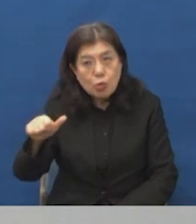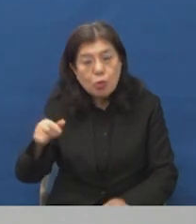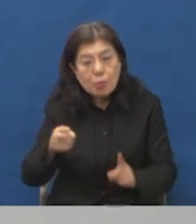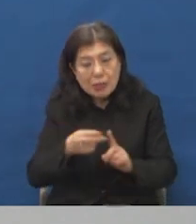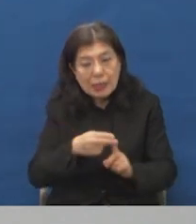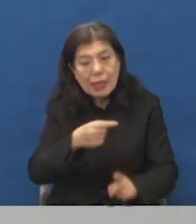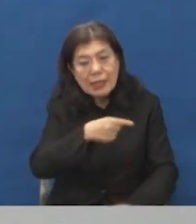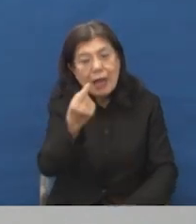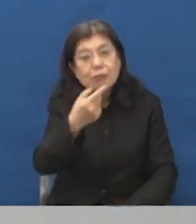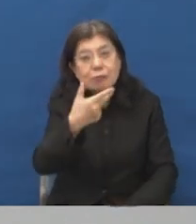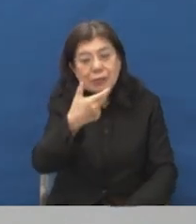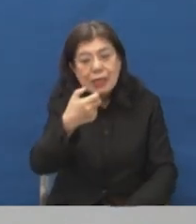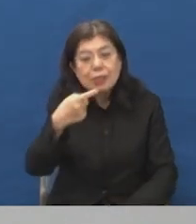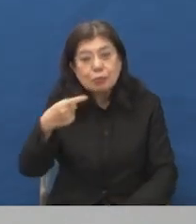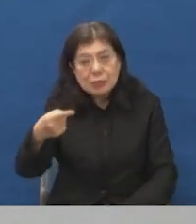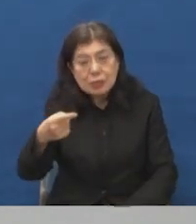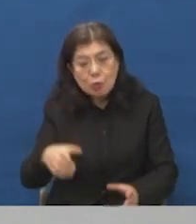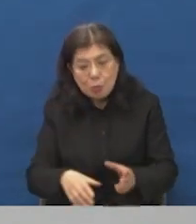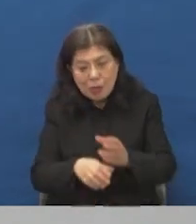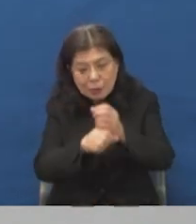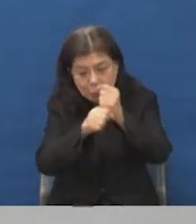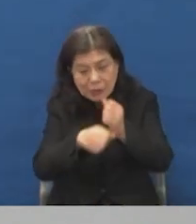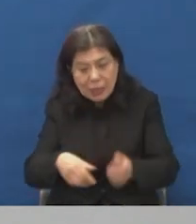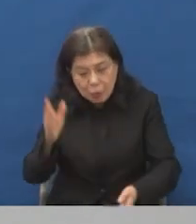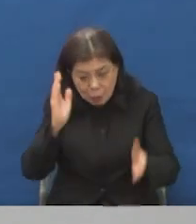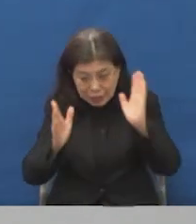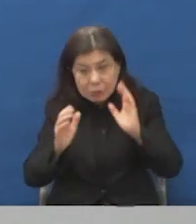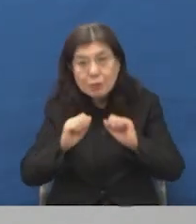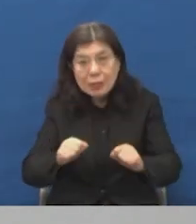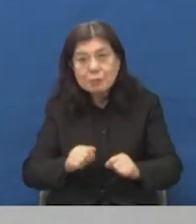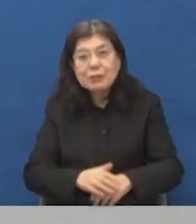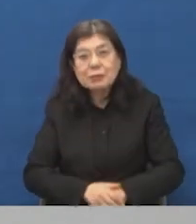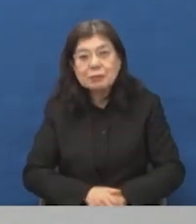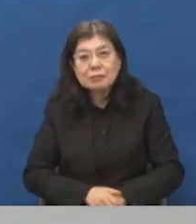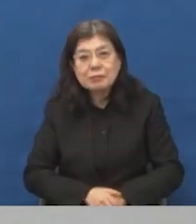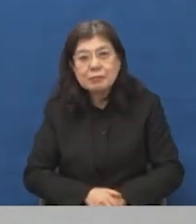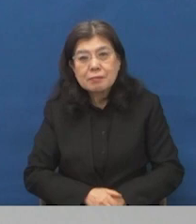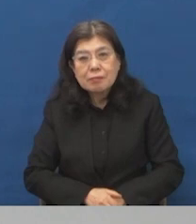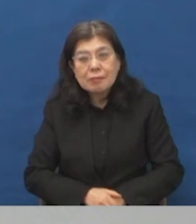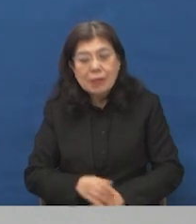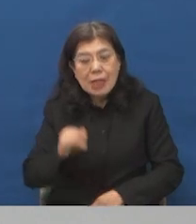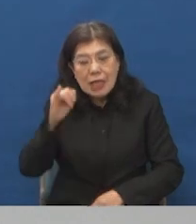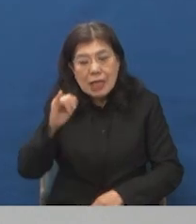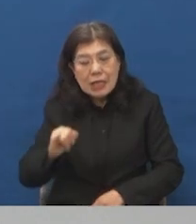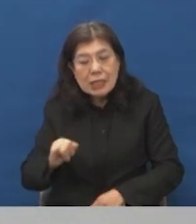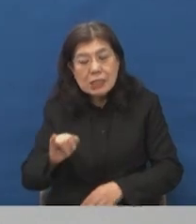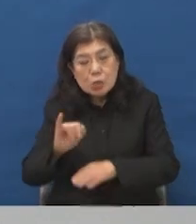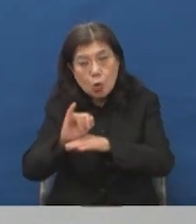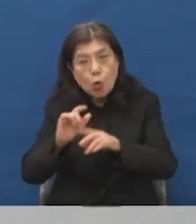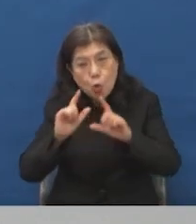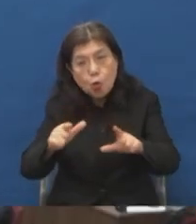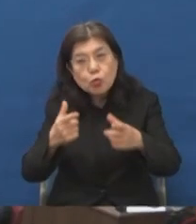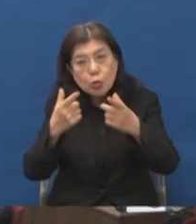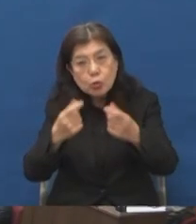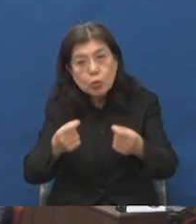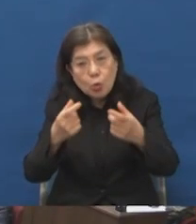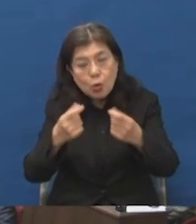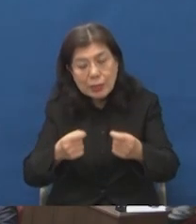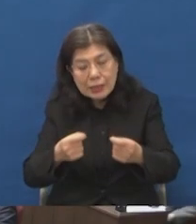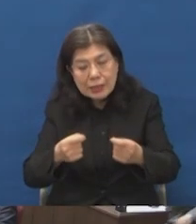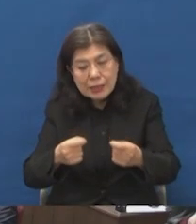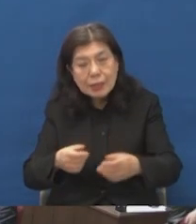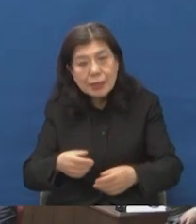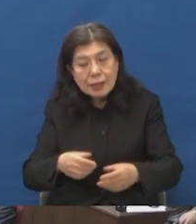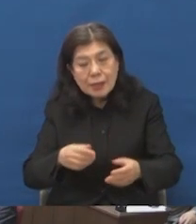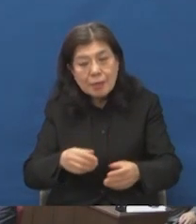第171号を一括評決に付します。本案は委員長報告のとおり、原案のとおり可決すること